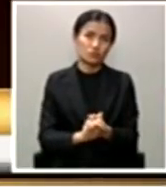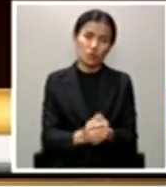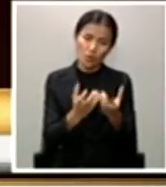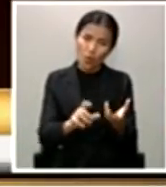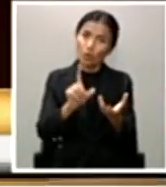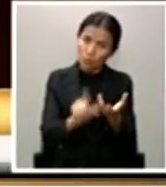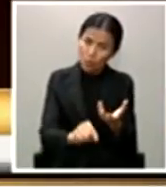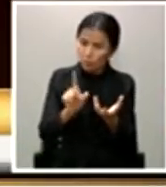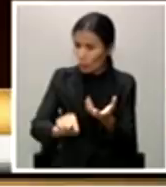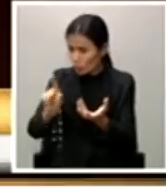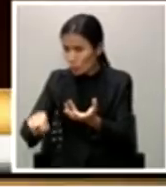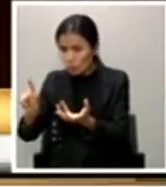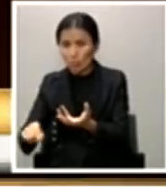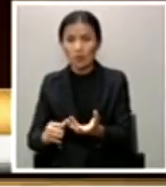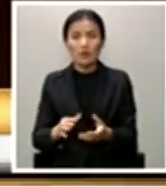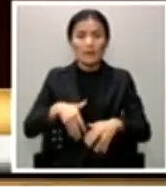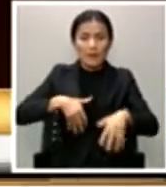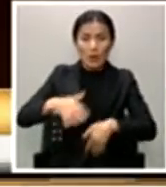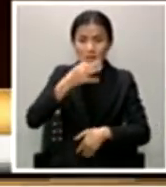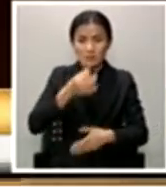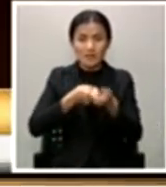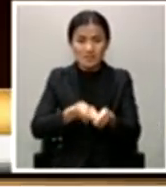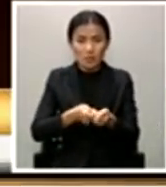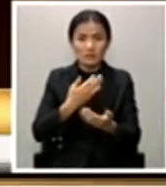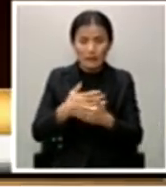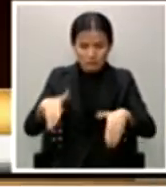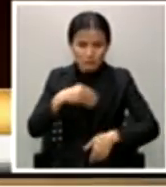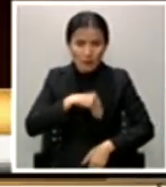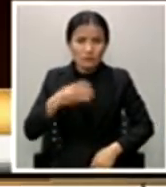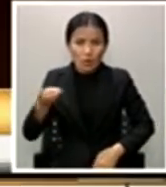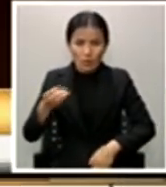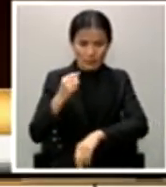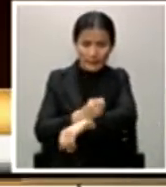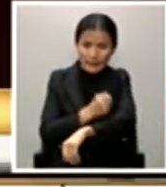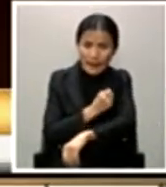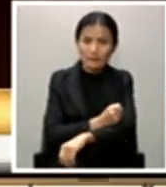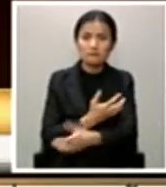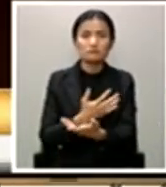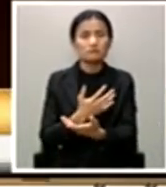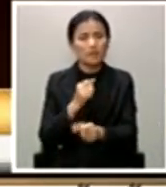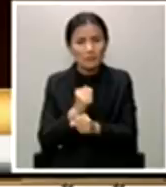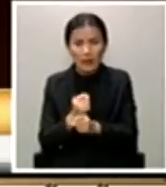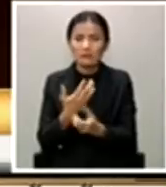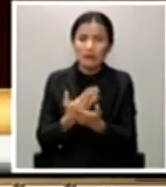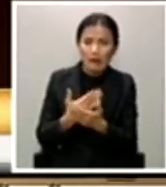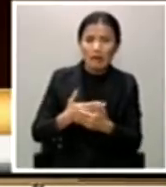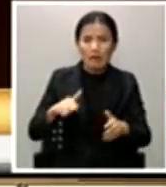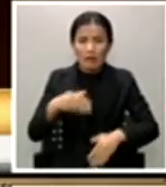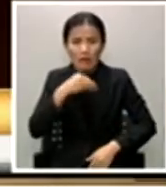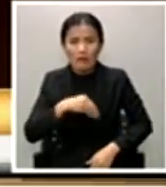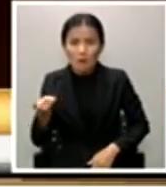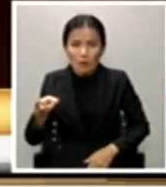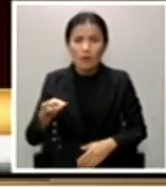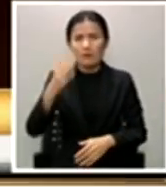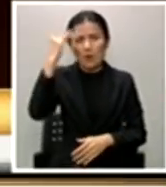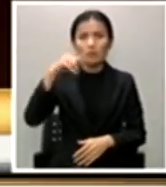ดเกษตรกรก็ได้รายได้ต่ำแรงงานก็ไม่สามารถขึ้นค่าแรงได้เพราะเ